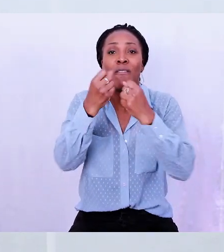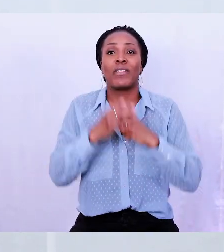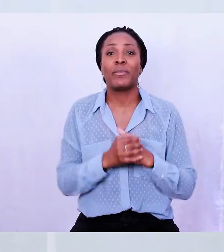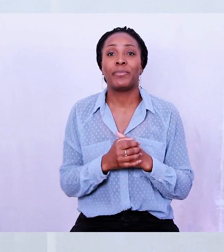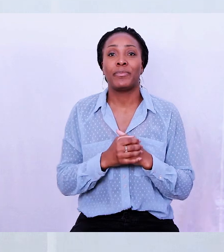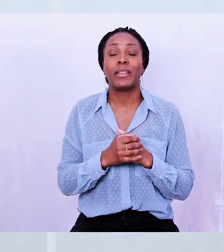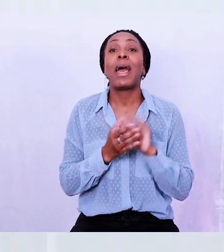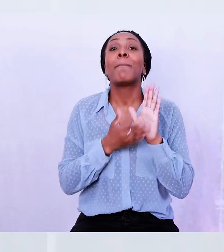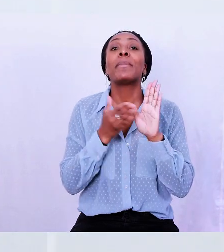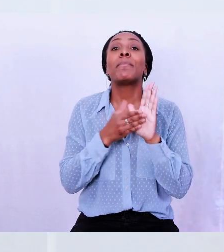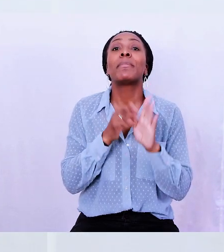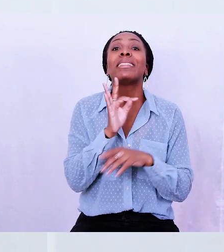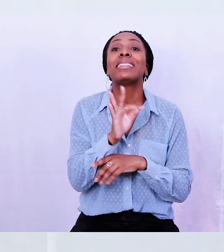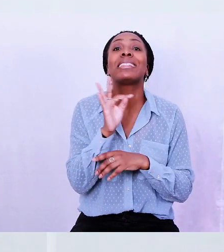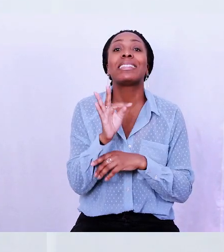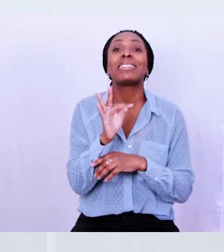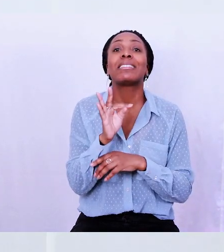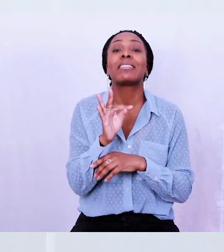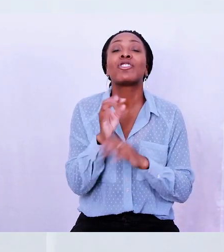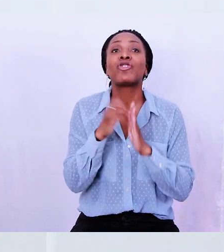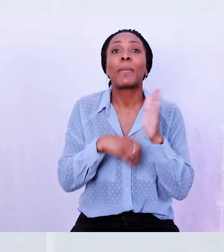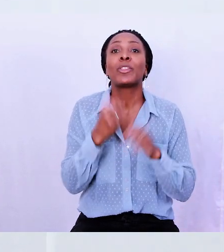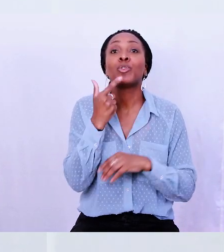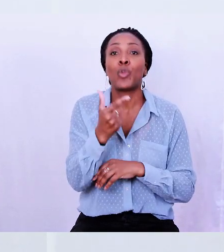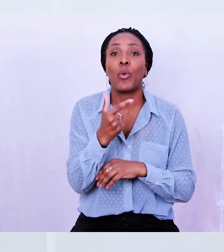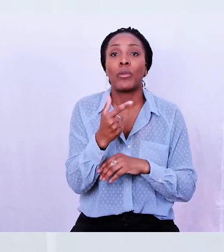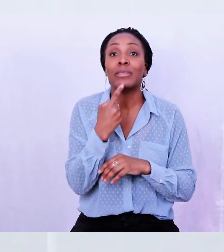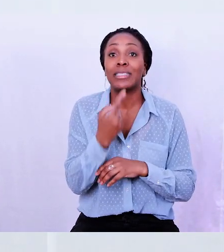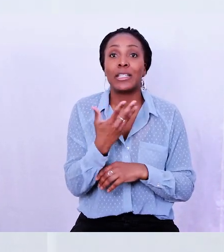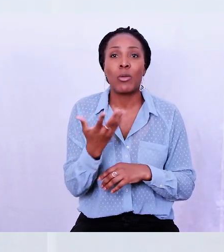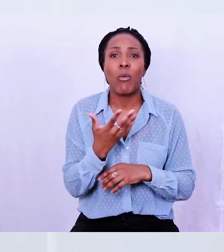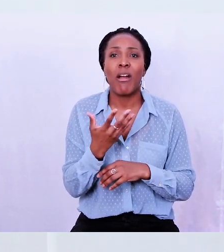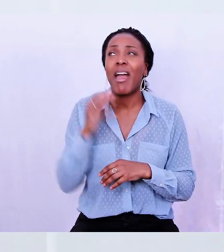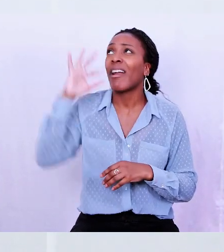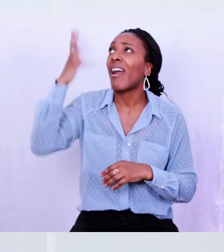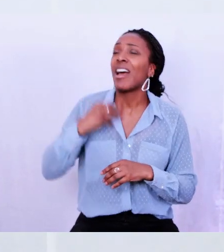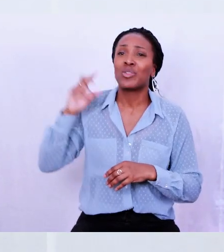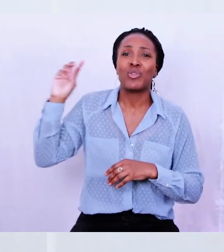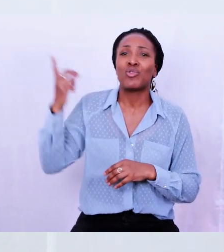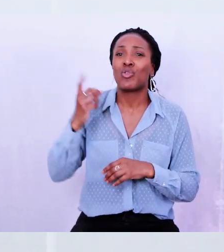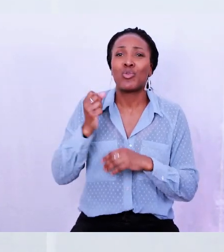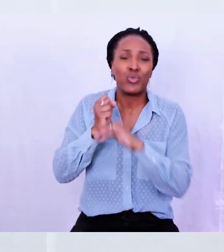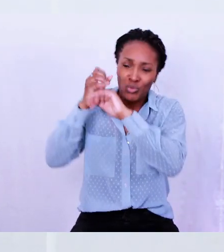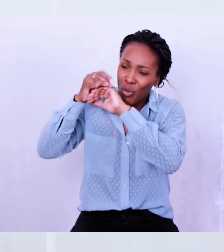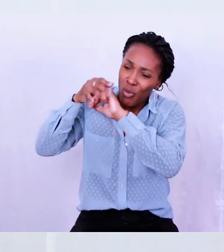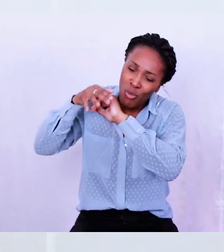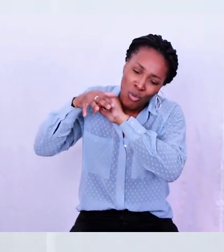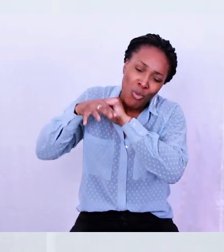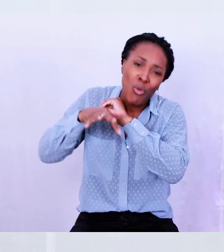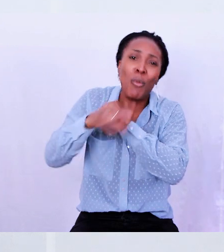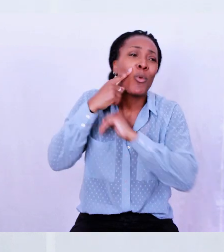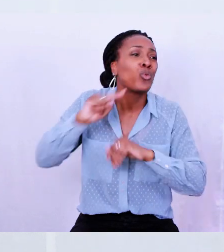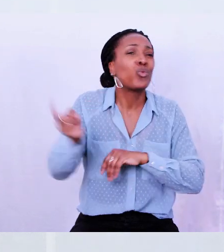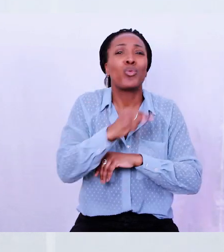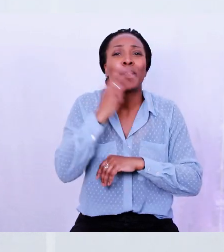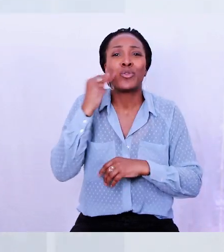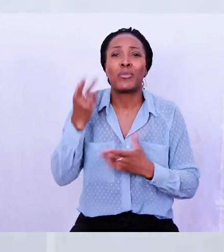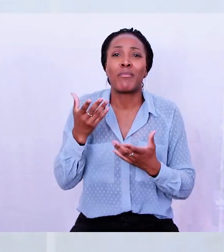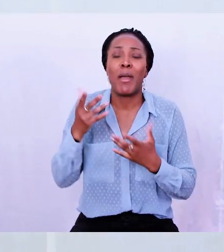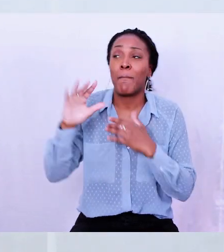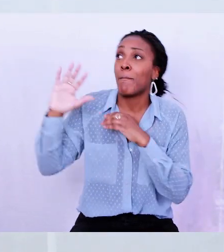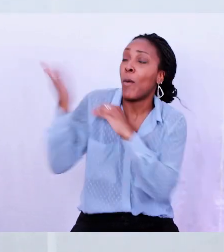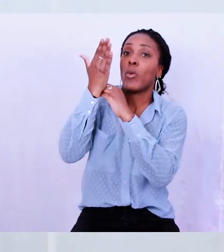Chapitre 2, verset 11 nous dit « Car la grâce de Dieu, source de salut pour tous les hommes, a été manifestée. »